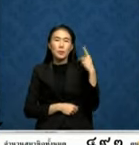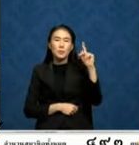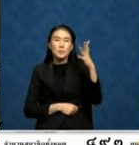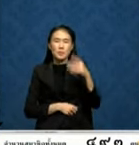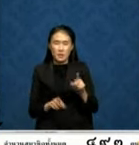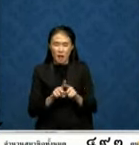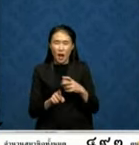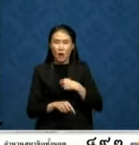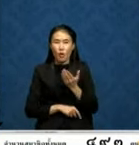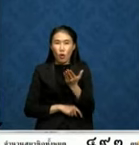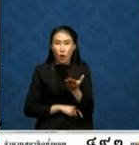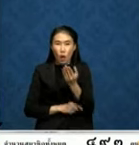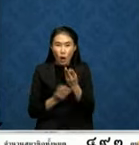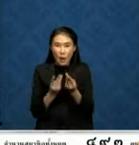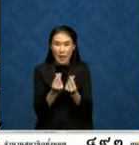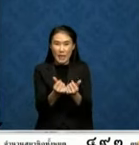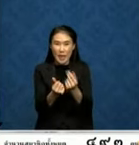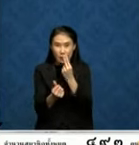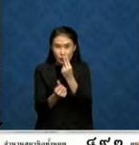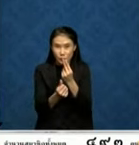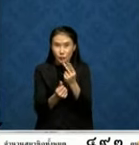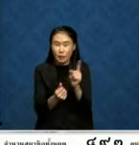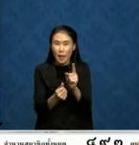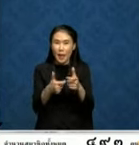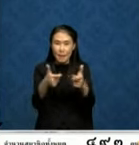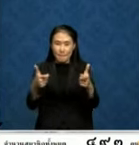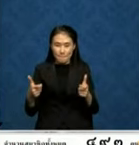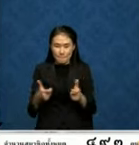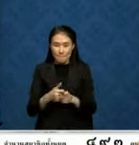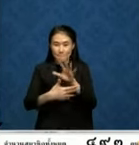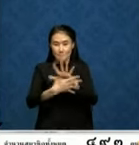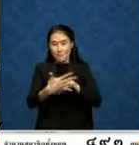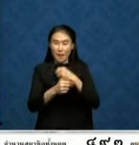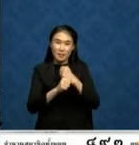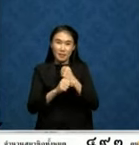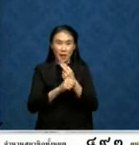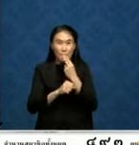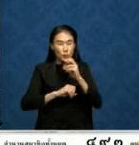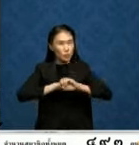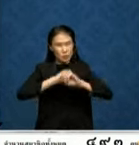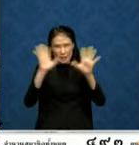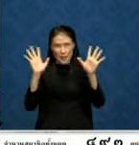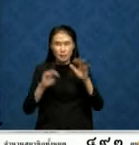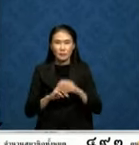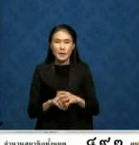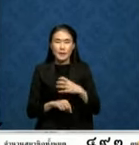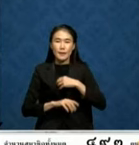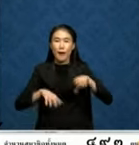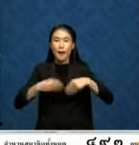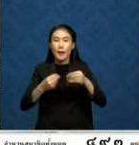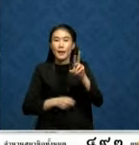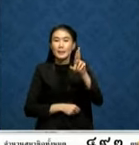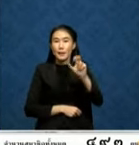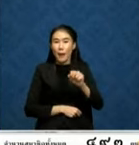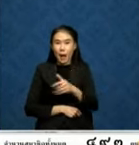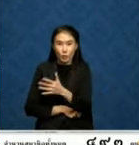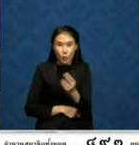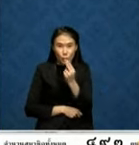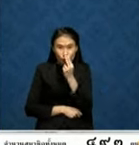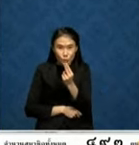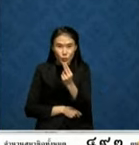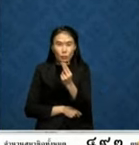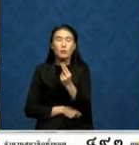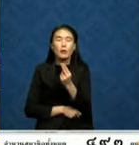เอียดที่มีรูปผลงานชัดเจนตัวชี้วัดชัดเจนนะครับเพื่อให้สภาแห่งนี้ได้เห็นนะครับแล้